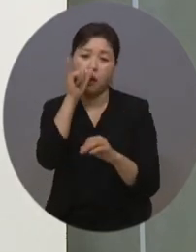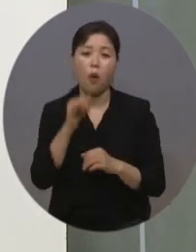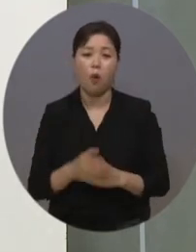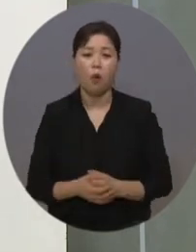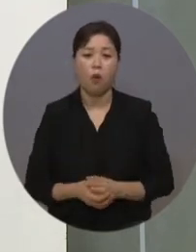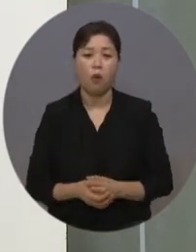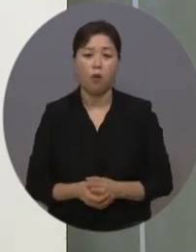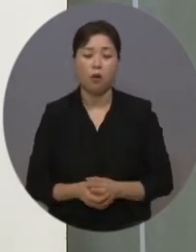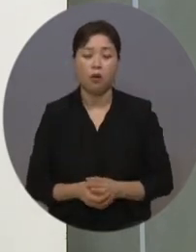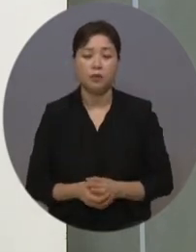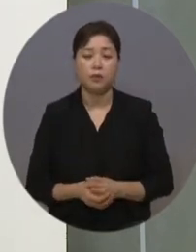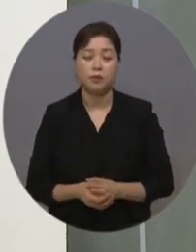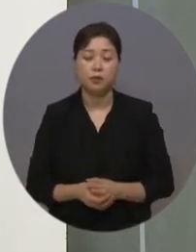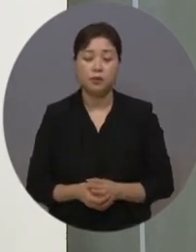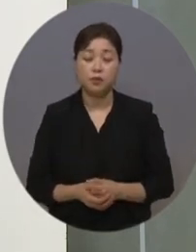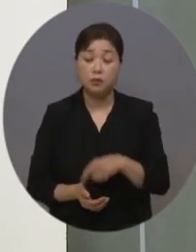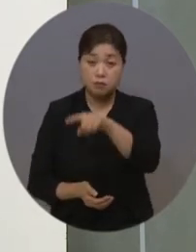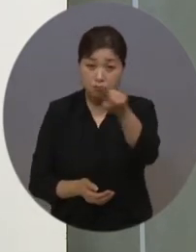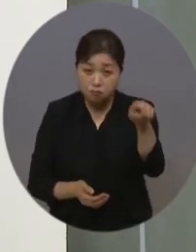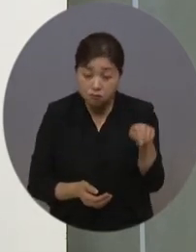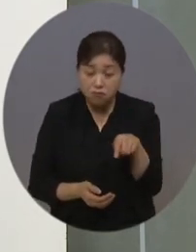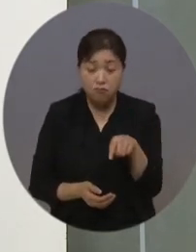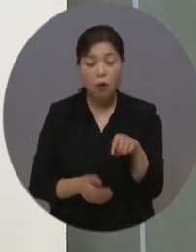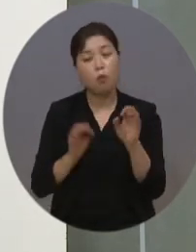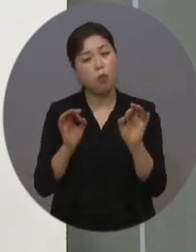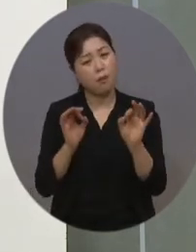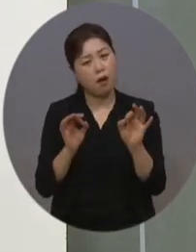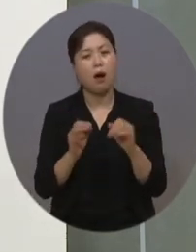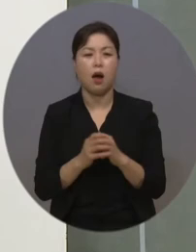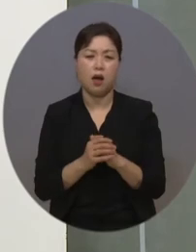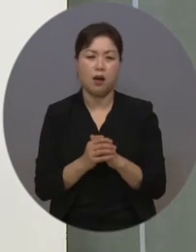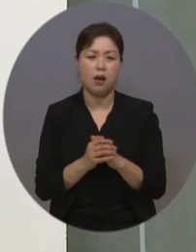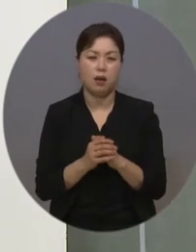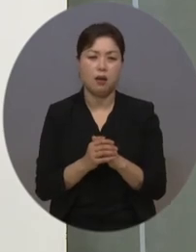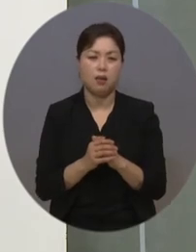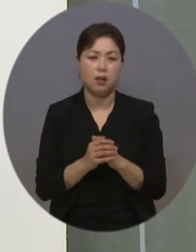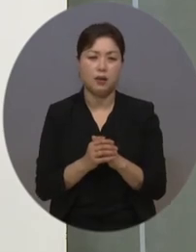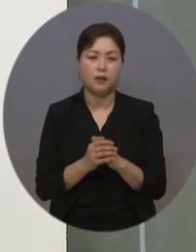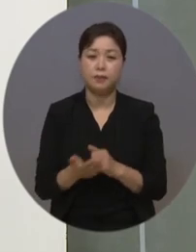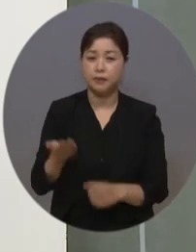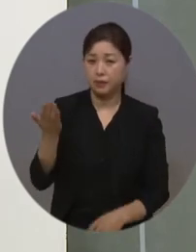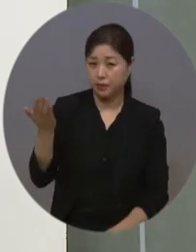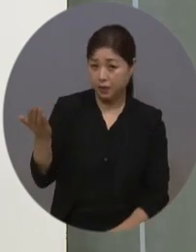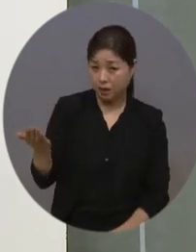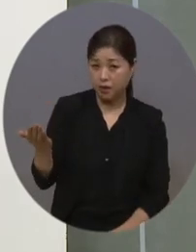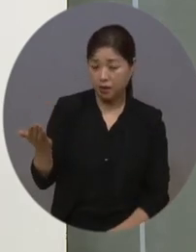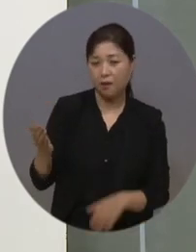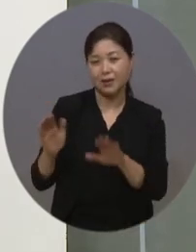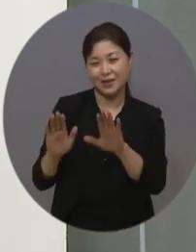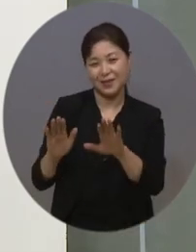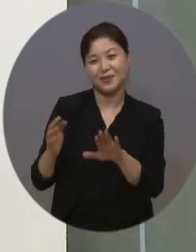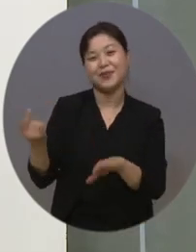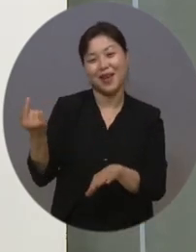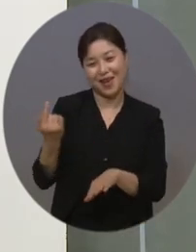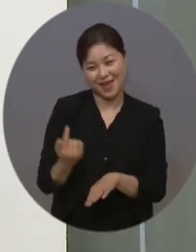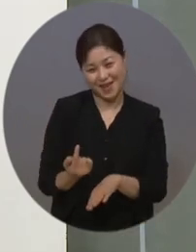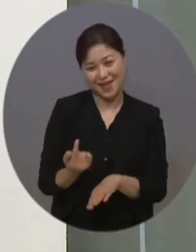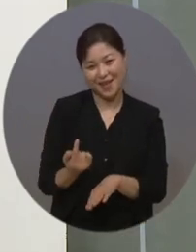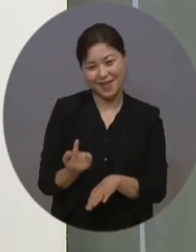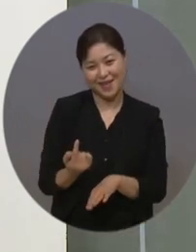지켜보잖아요. 이제 그런 상황으로 볼 때 그래도 박사님께서 이 시간에